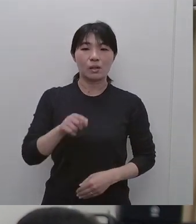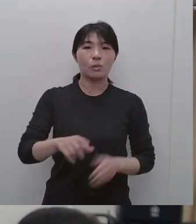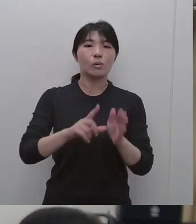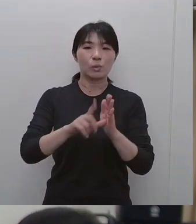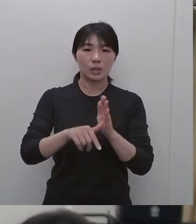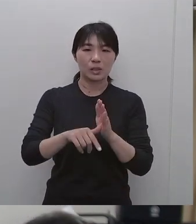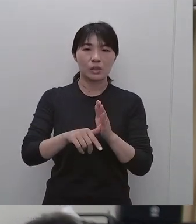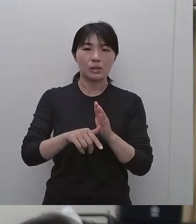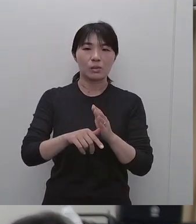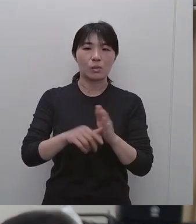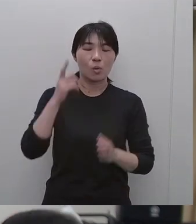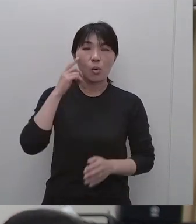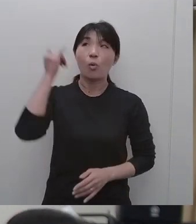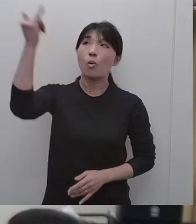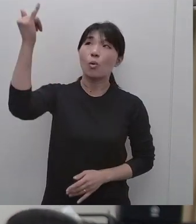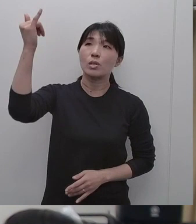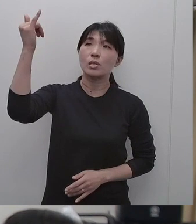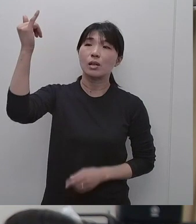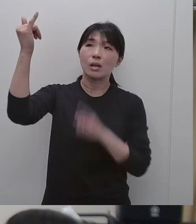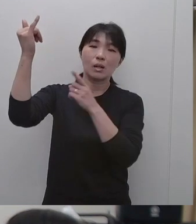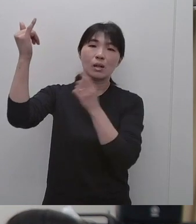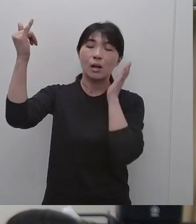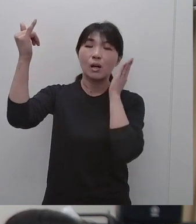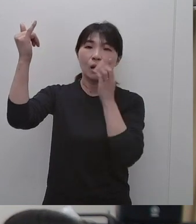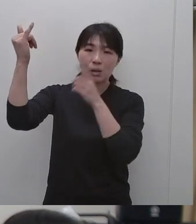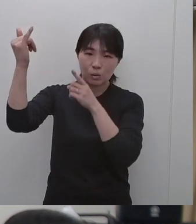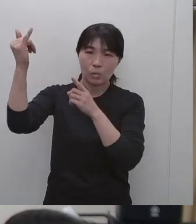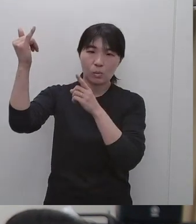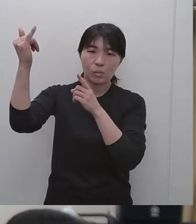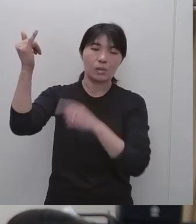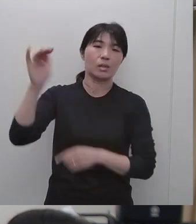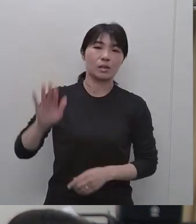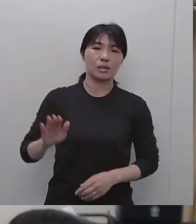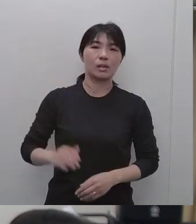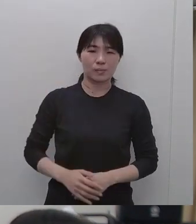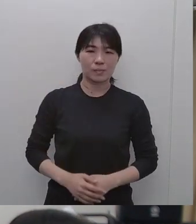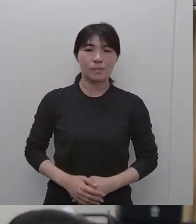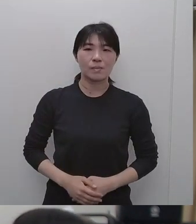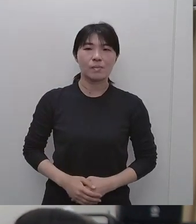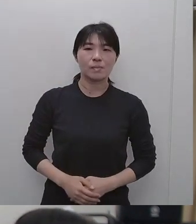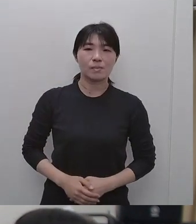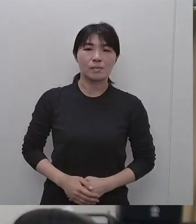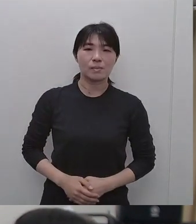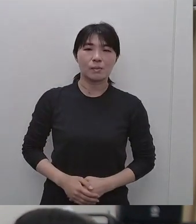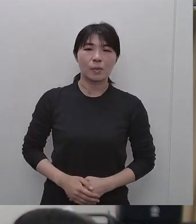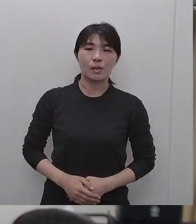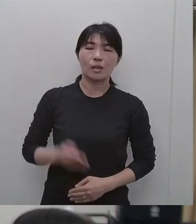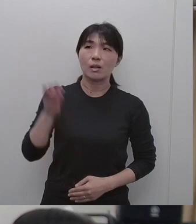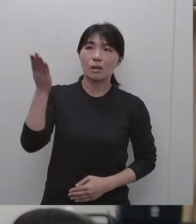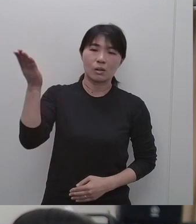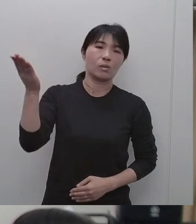に、父ちゃん、母ちゃん、お耳で聞こえない保護者がいらっしゃって、どうし